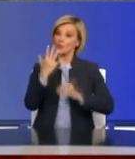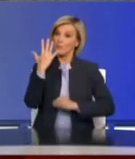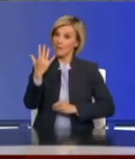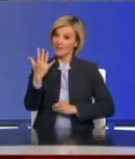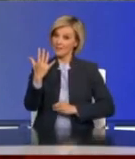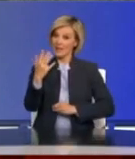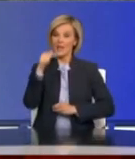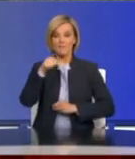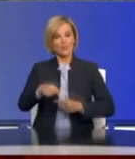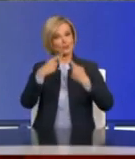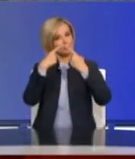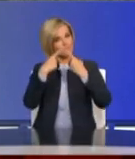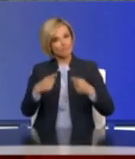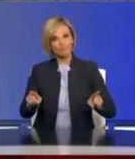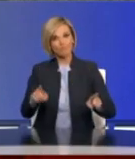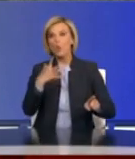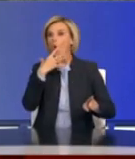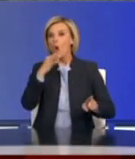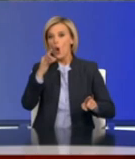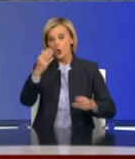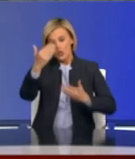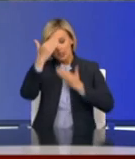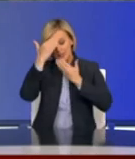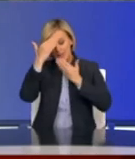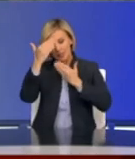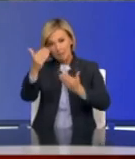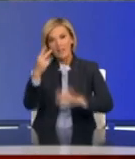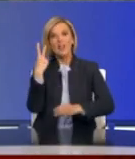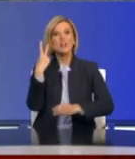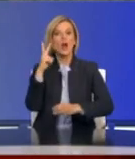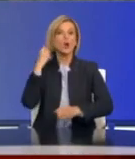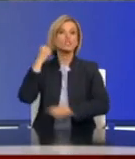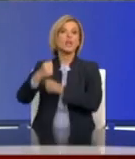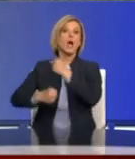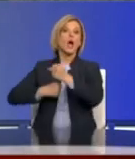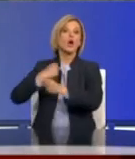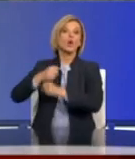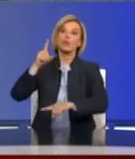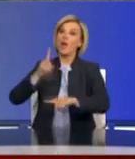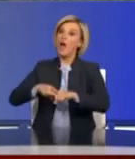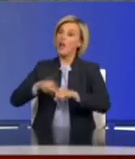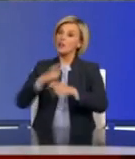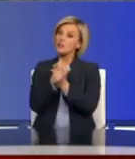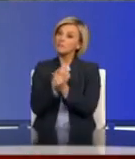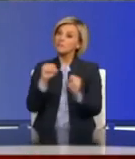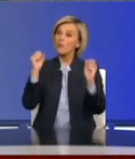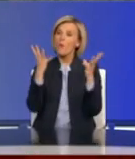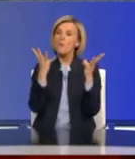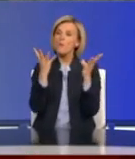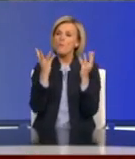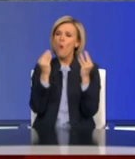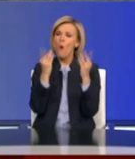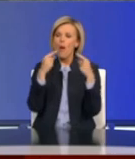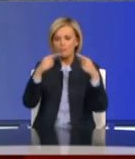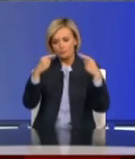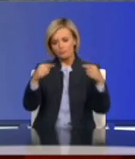ξεχωριστή, καθώς αφιερώνεται στα 200 χρόνια από την Ελληνική Επανάσταση. Με στοιχεία που δεν έχουν προηγούμενο, αλλά και